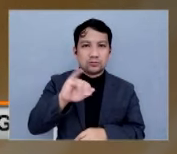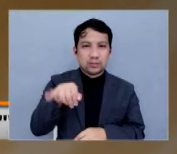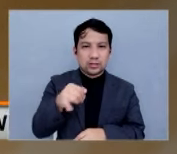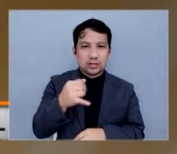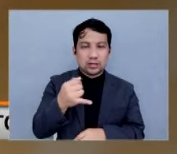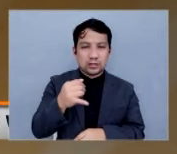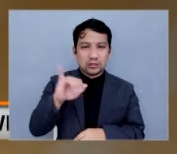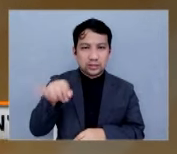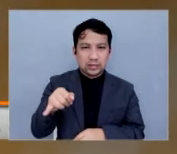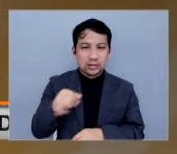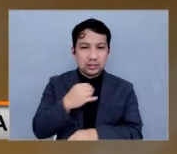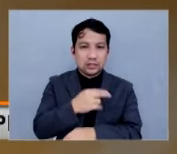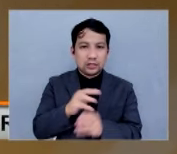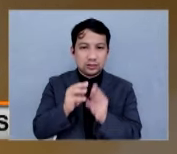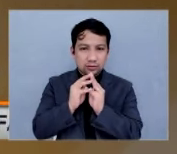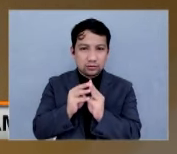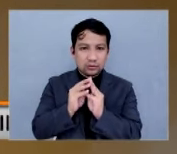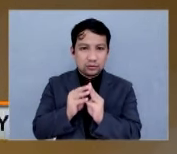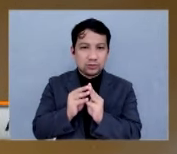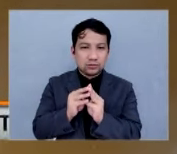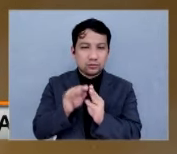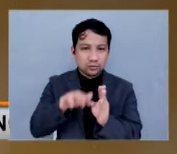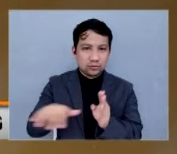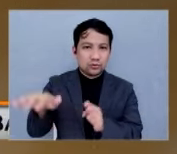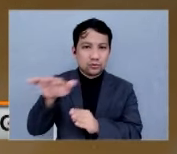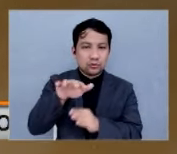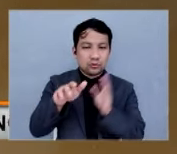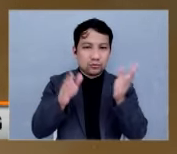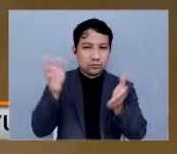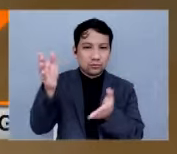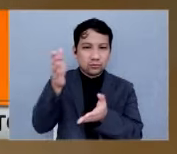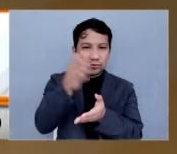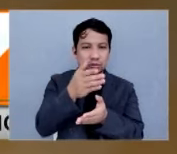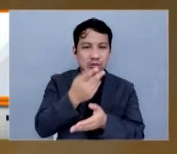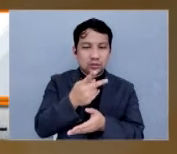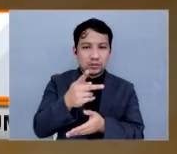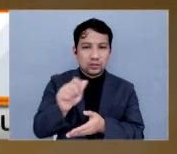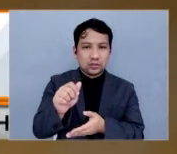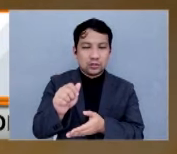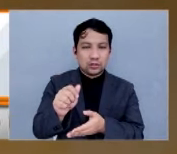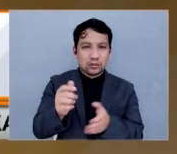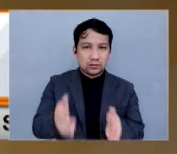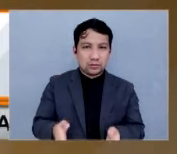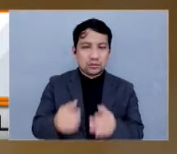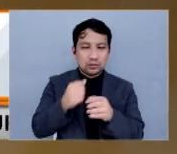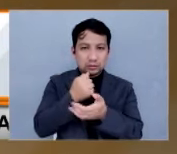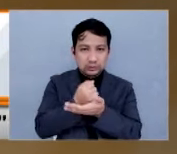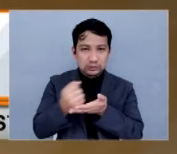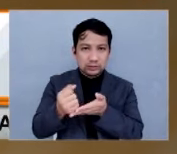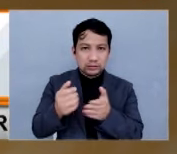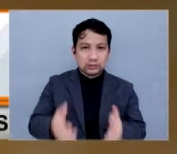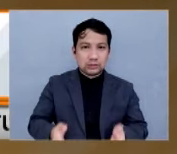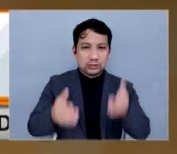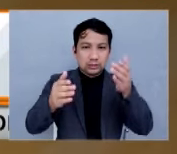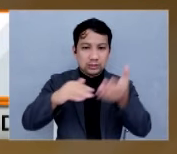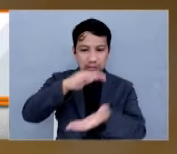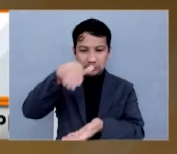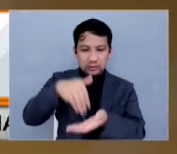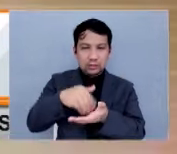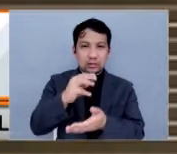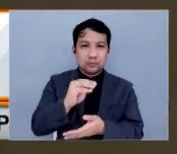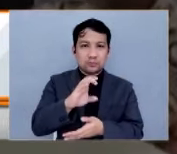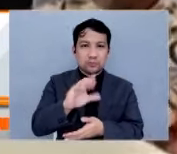Islam kung saan iikot ang mga pilgrims sa Kaaba, ang sagradong gusali na nasa sentro ng Mecca's Grand